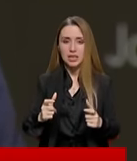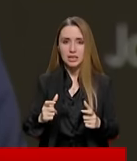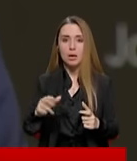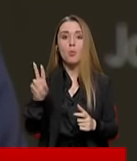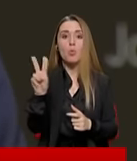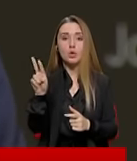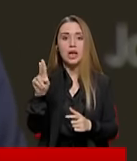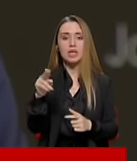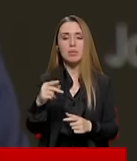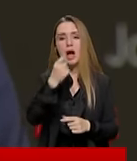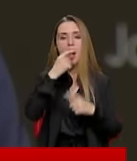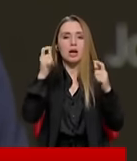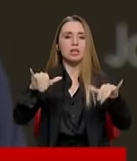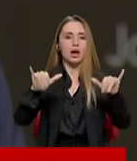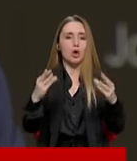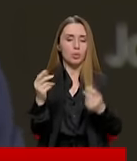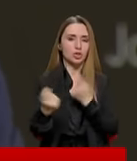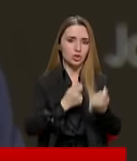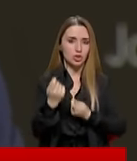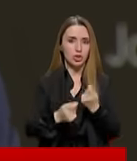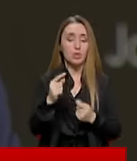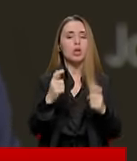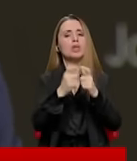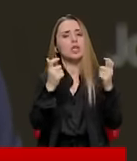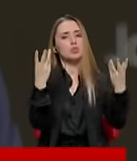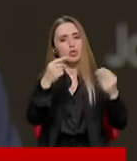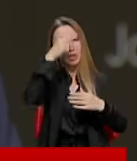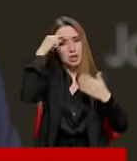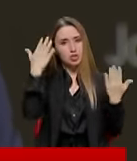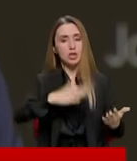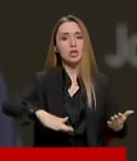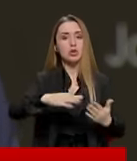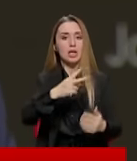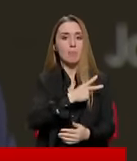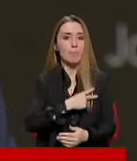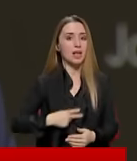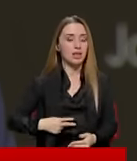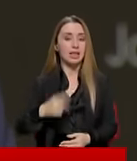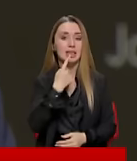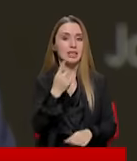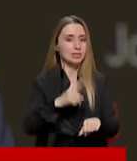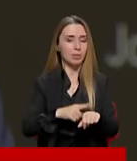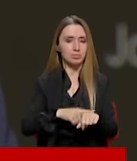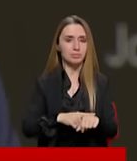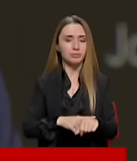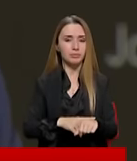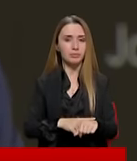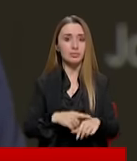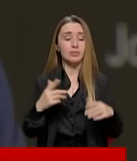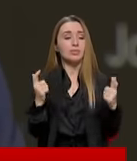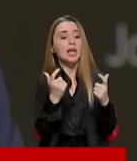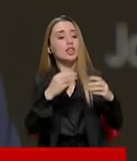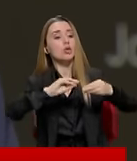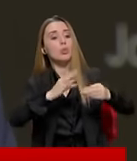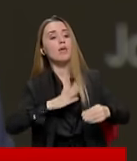büyükşehire uyarlı İnşallah bunu daha da genişleteceğiz tabii sosyal belediyecilik dendiği zaman nerede sorun varsa